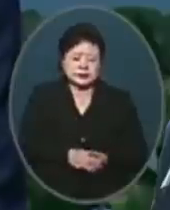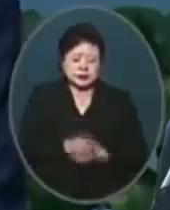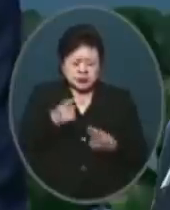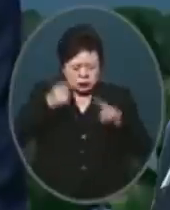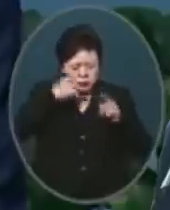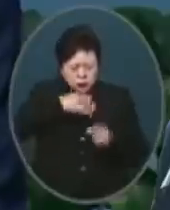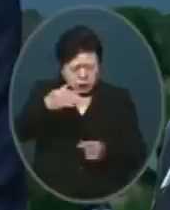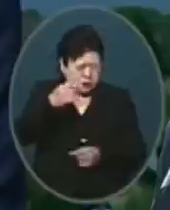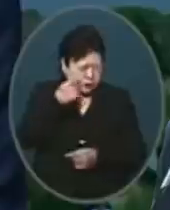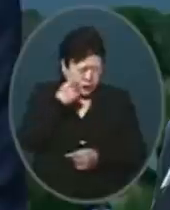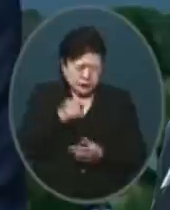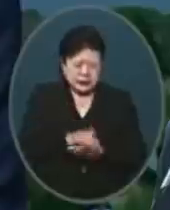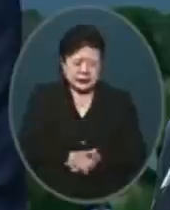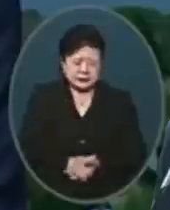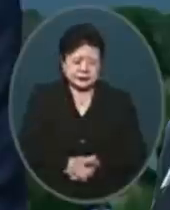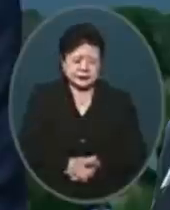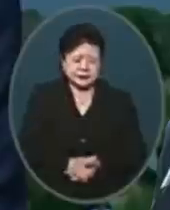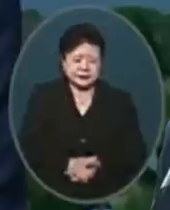지옥으로 끌어가지 못하는 것입니다.